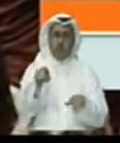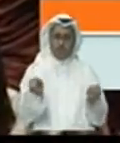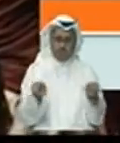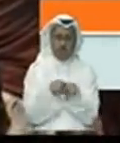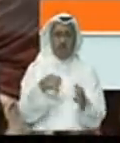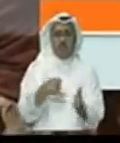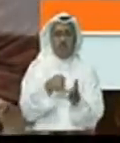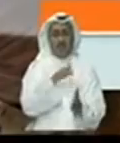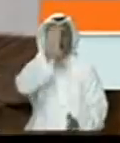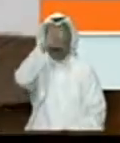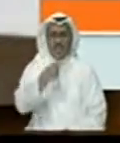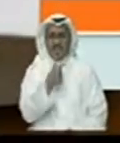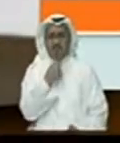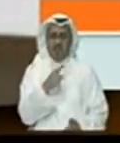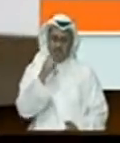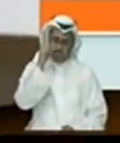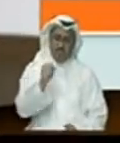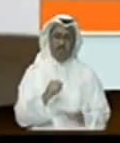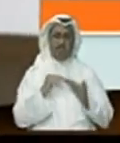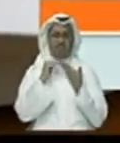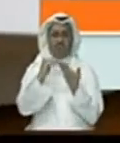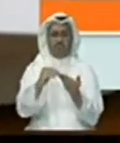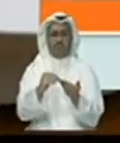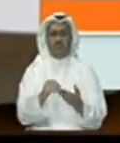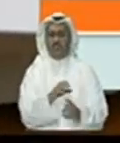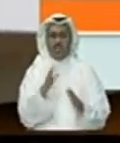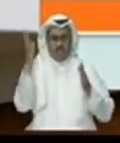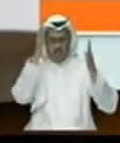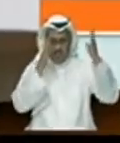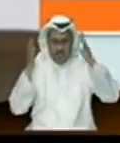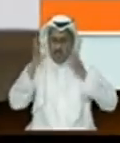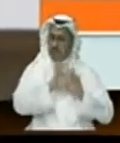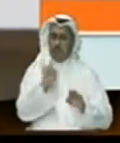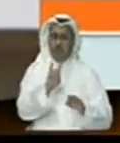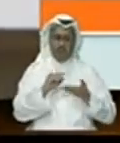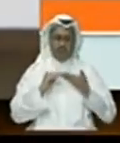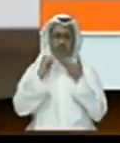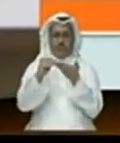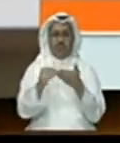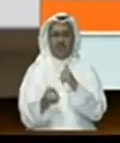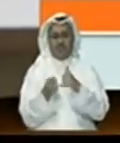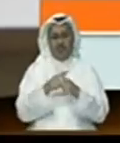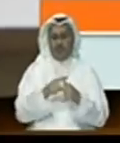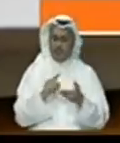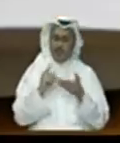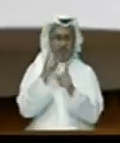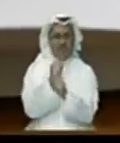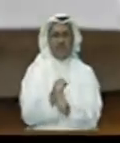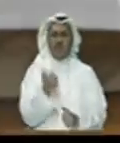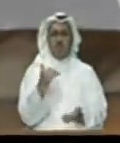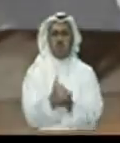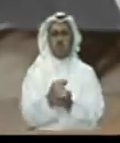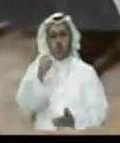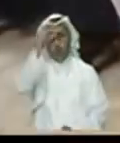الملك سلمان للإغاثة من أجل تخفيف حدة معاناة الشعب اليمني الشقيق جراء الانتهاكات الإنسانية لميليشيا